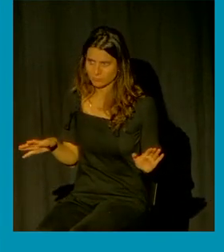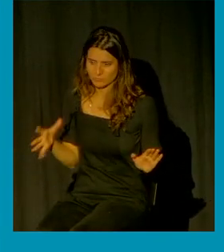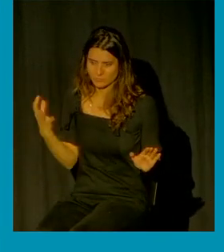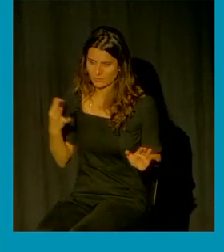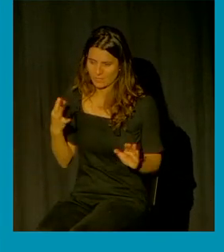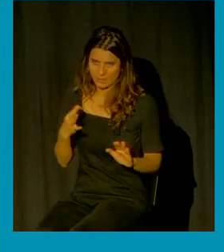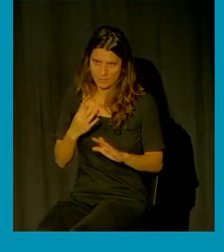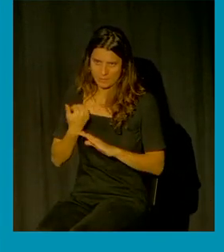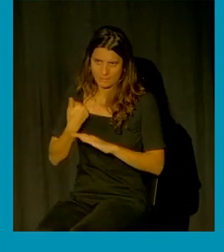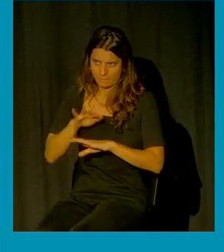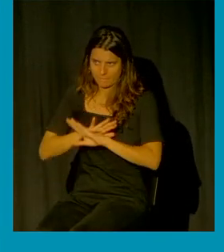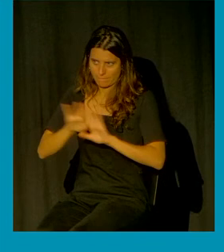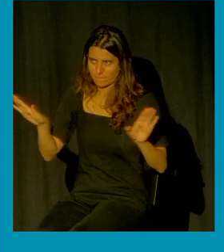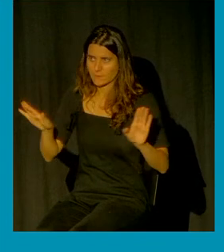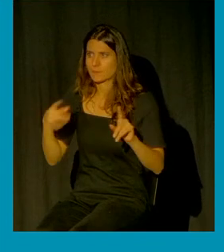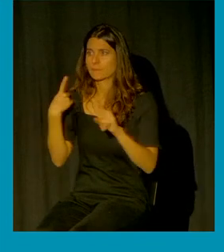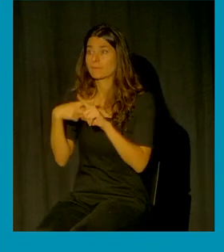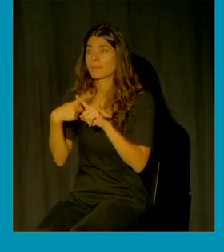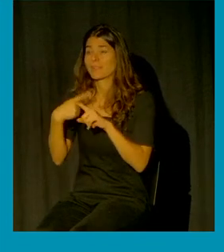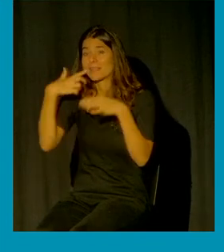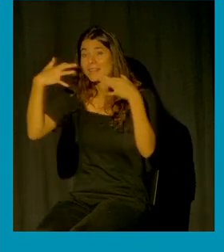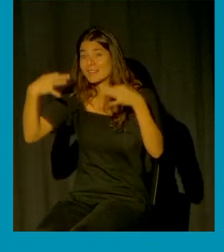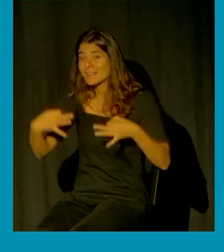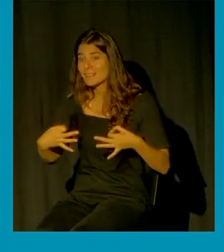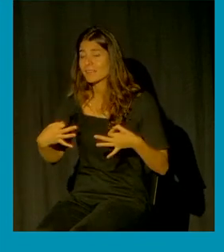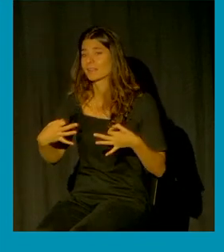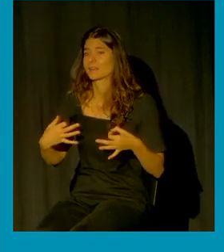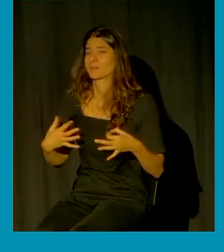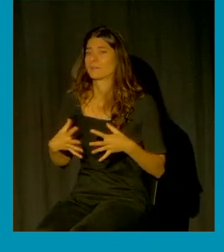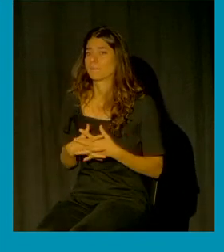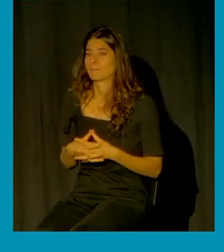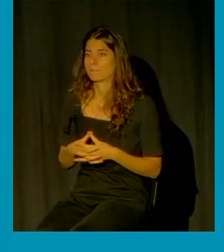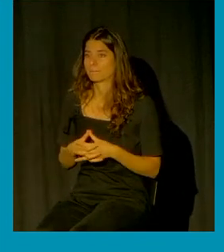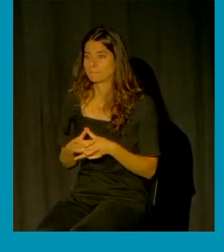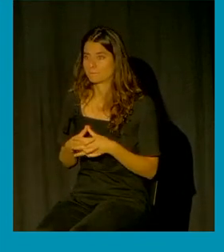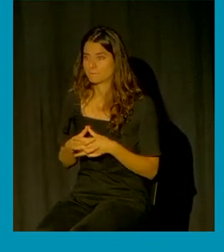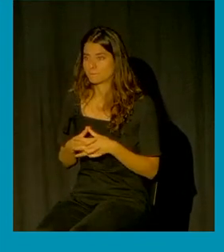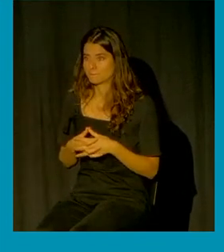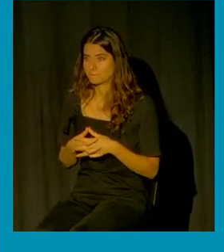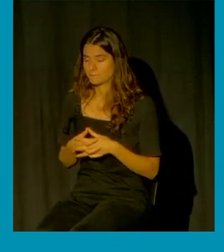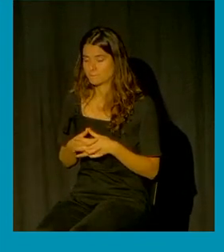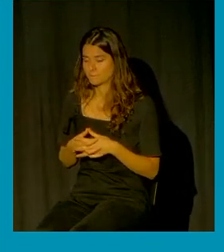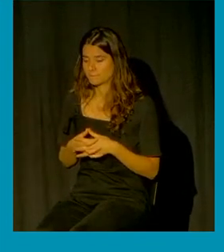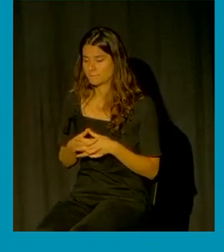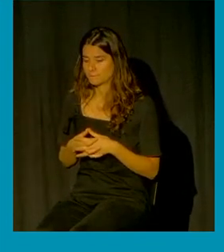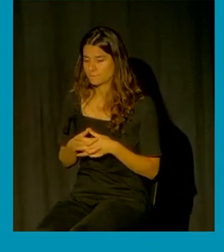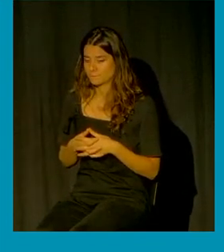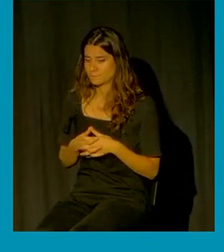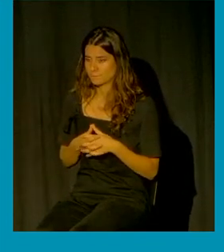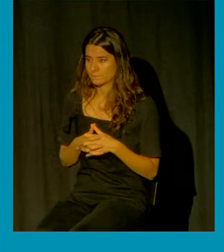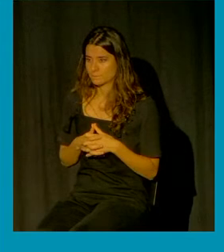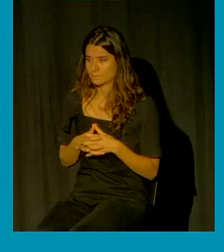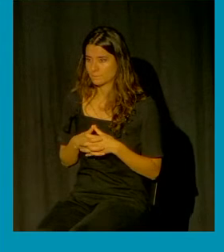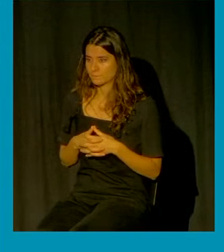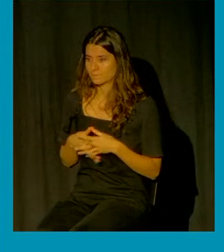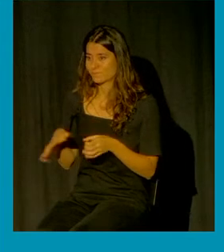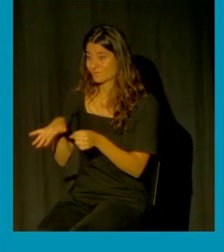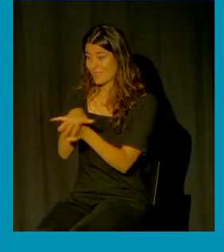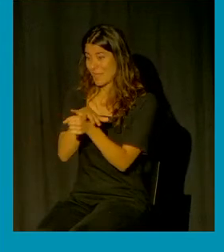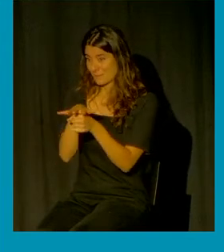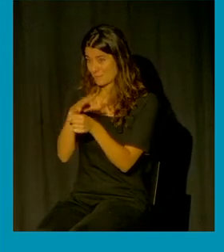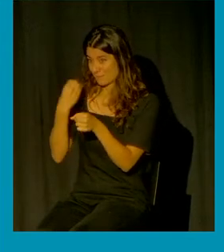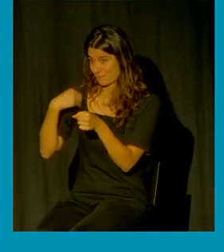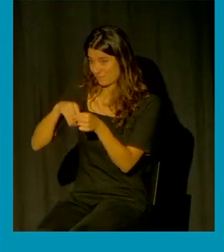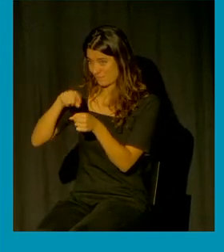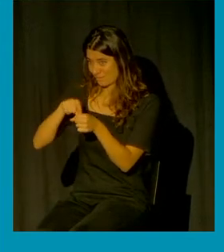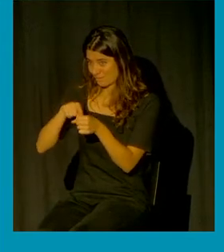històric quan en realitat com dèiem també en aquest àmbit torna a no analitzar-se la comissió